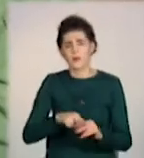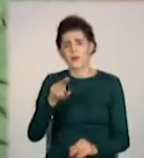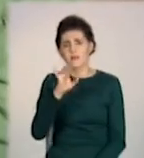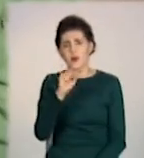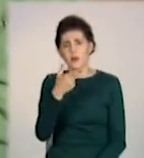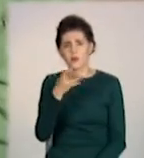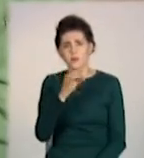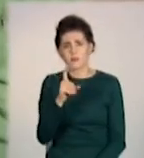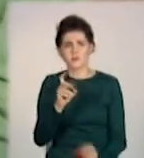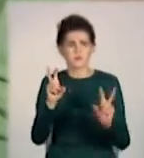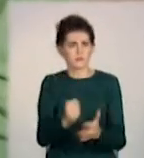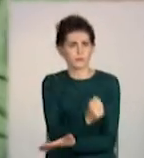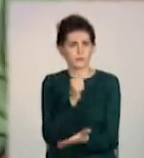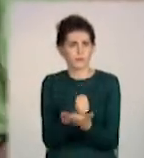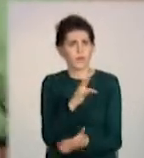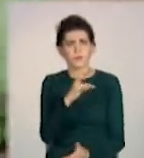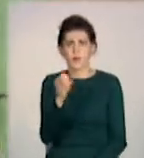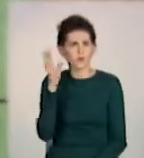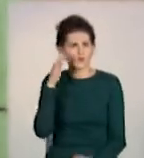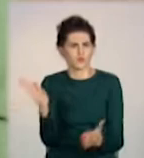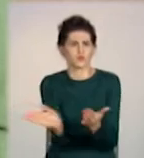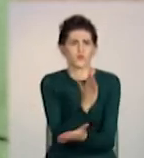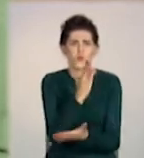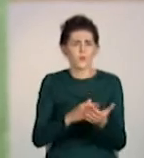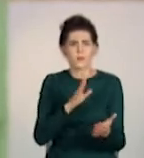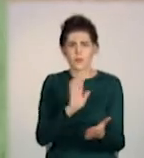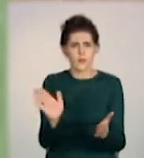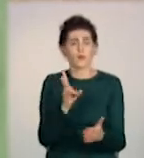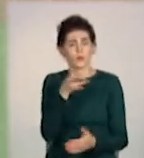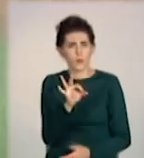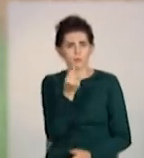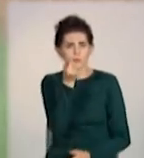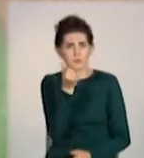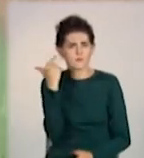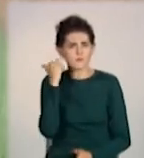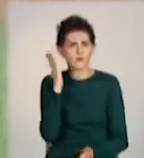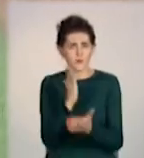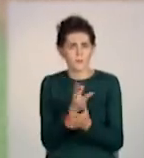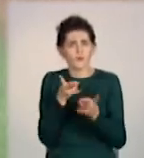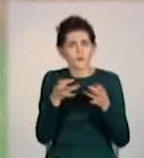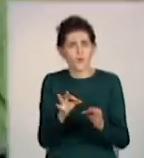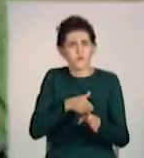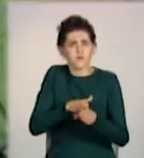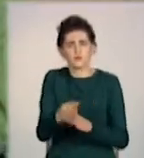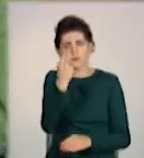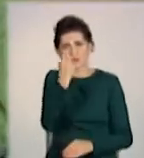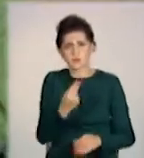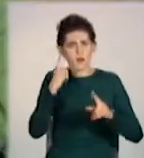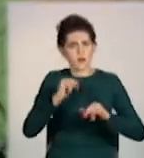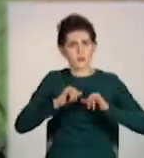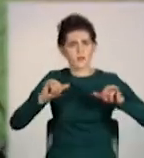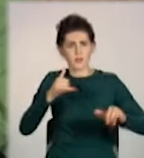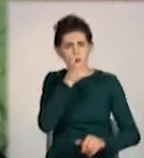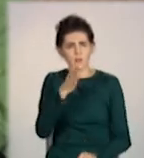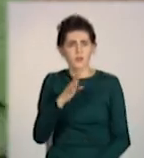не глухота. Але дитина, яка чує лише деякі звуки, не може повноцінно розвиватися. Скажи, будь ласка,